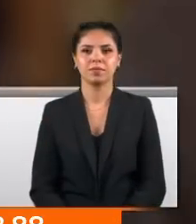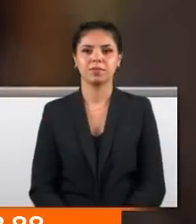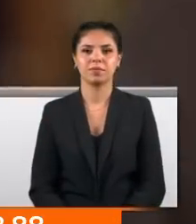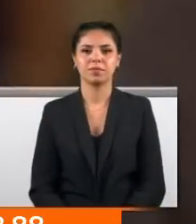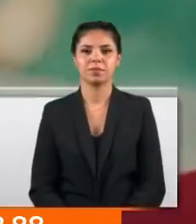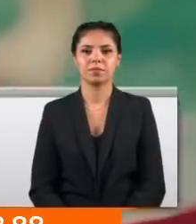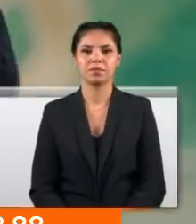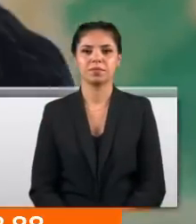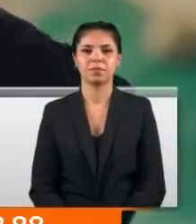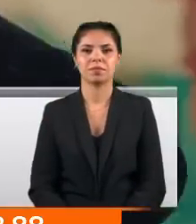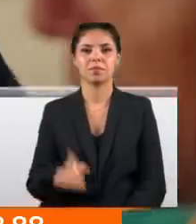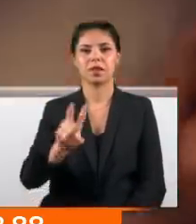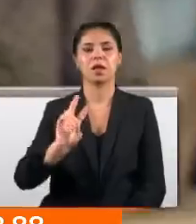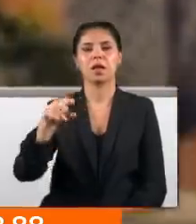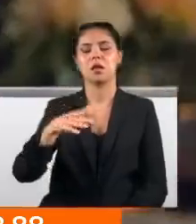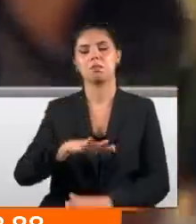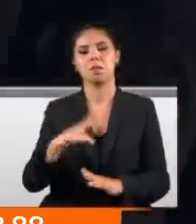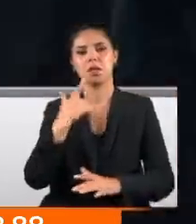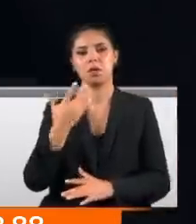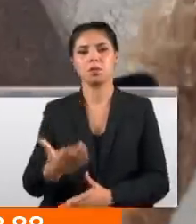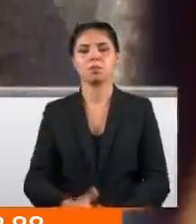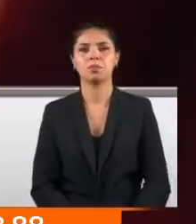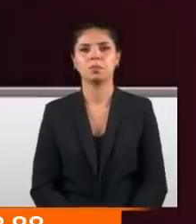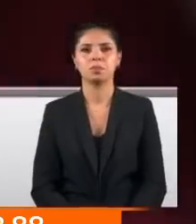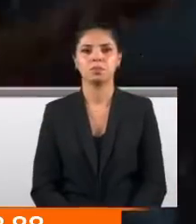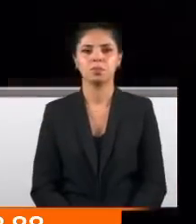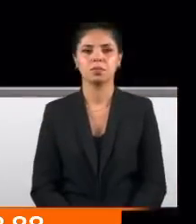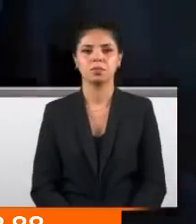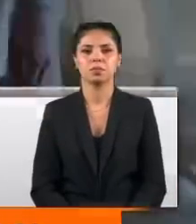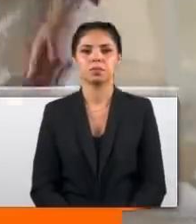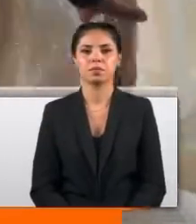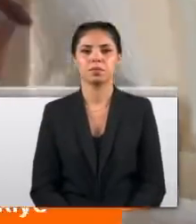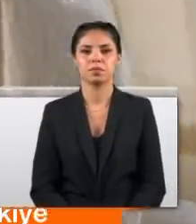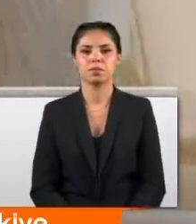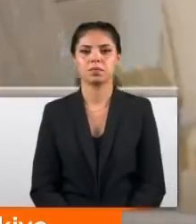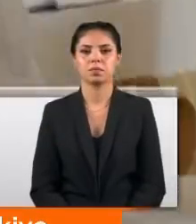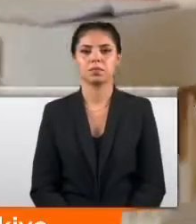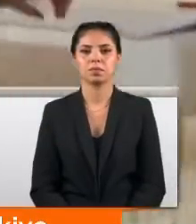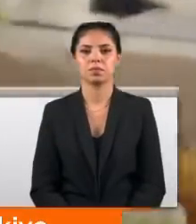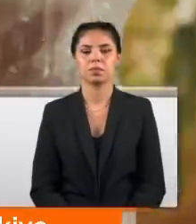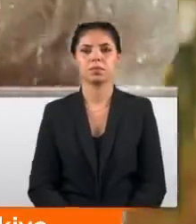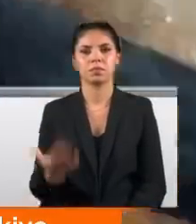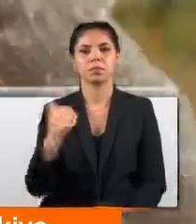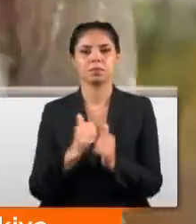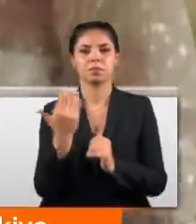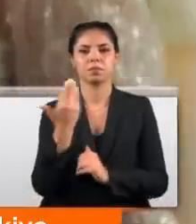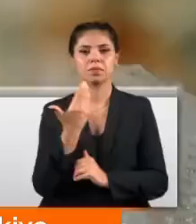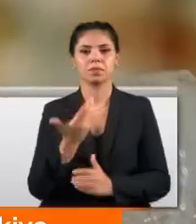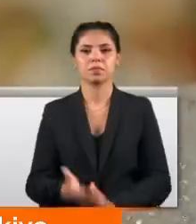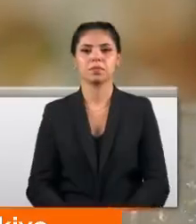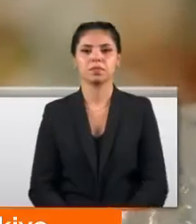Kalk o masadan. Konuşma lan. Konuşma lan! Aramız etme çocuğum! Yürü Gül Ayşe. Yürü! Gül Ayşe